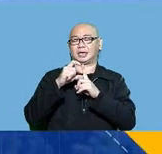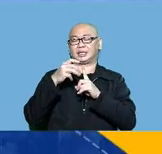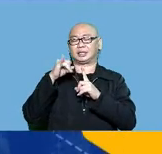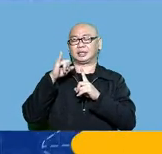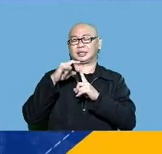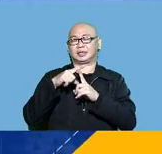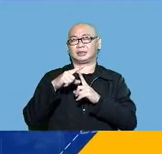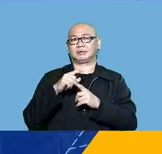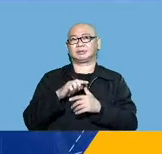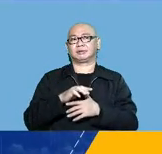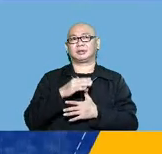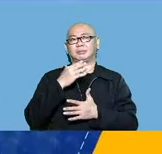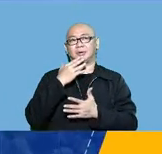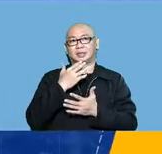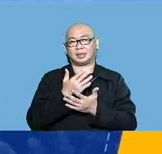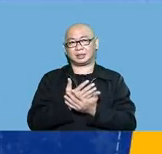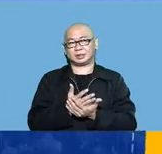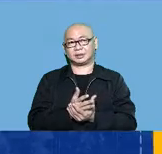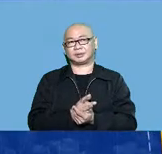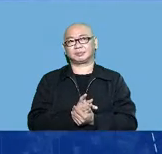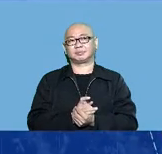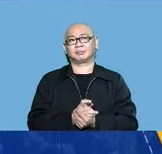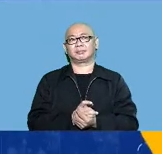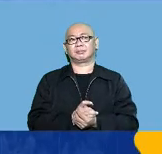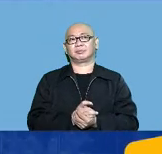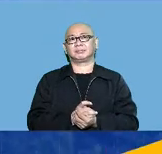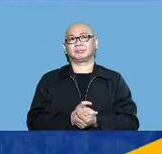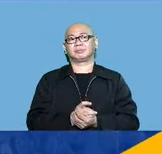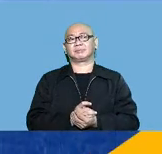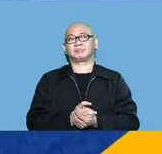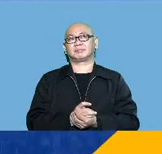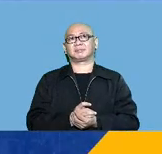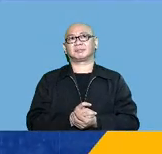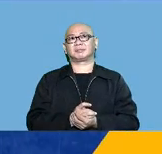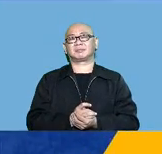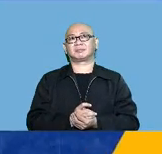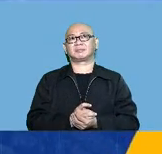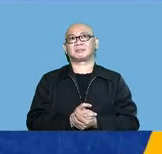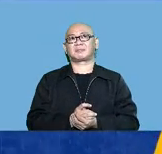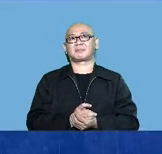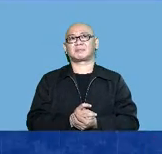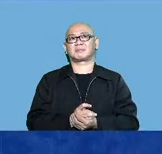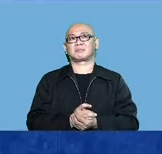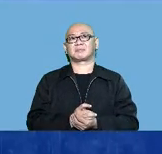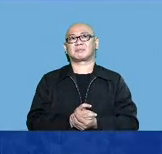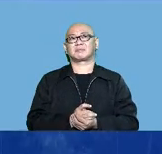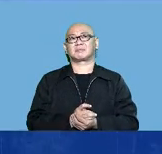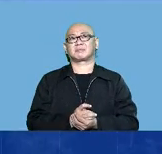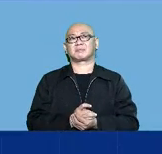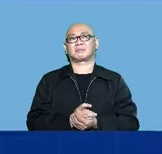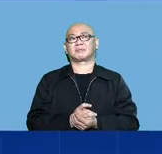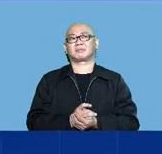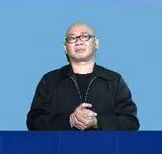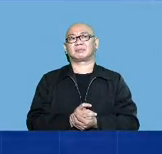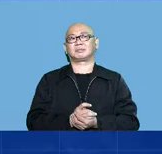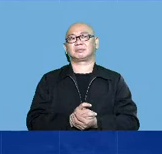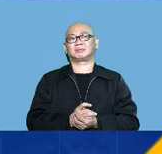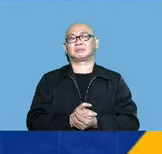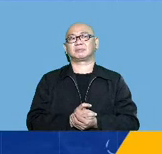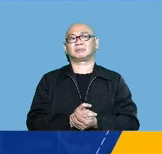lagi. Terima kasih Prof. Woro, Prof. Feni, Prof. Budi, matur nuwun. Dan selanjutnya